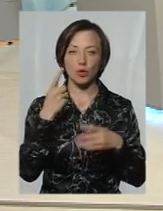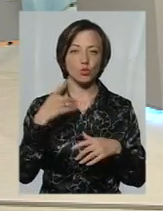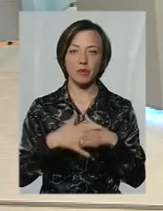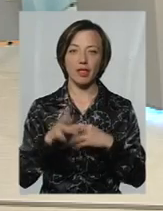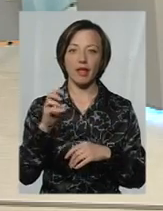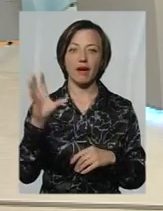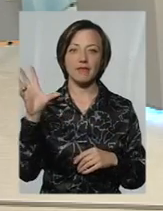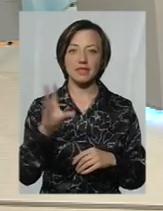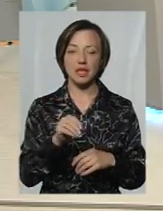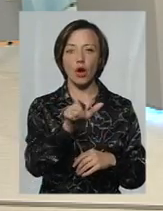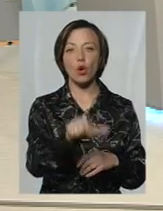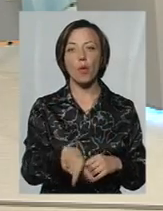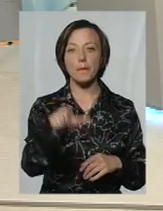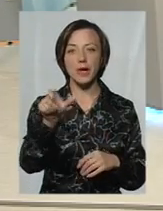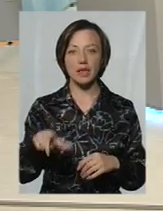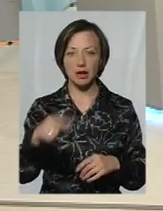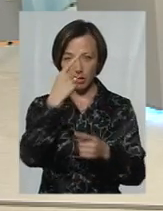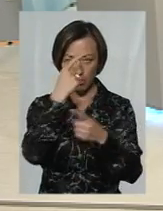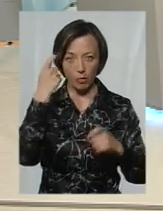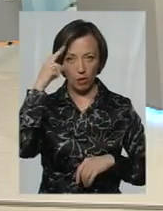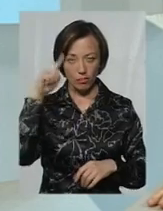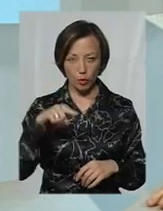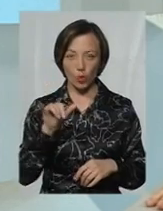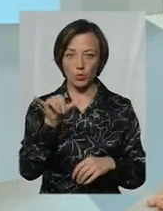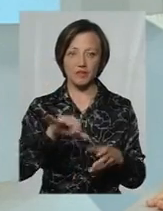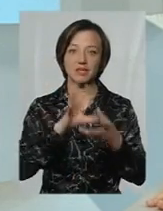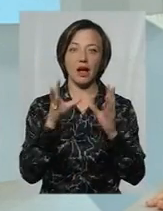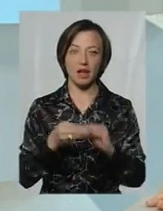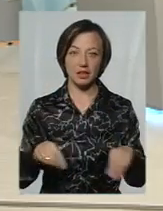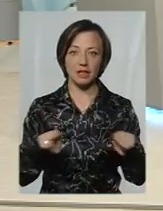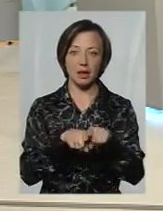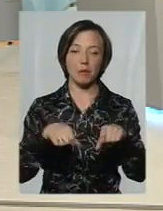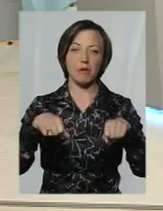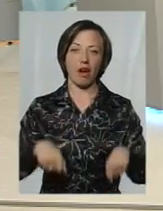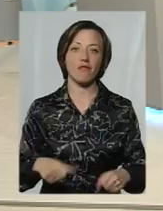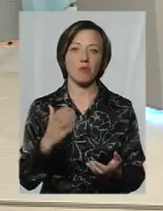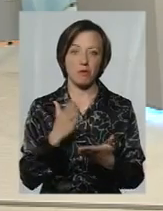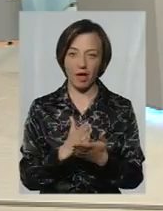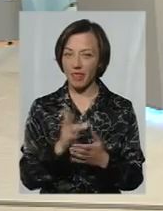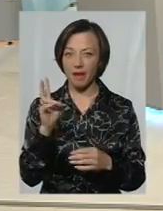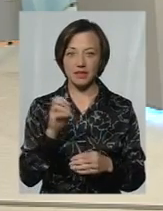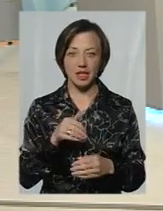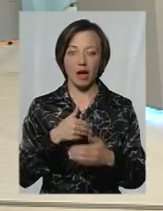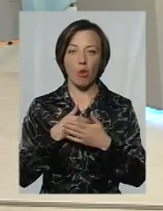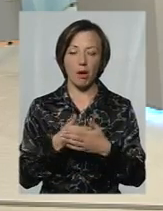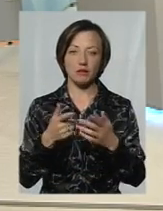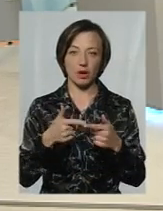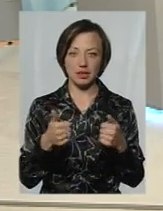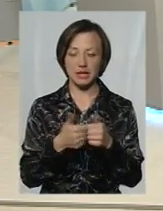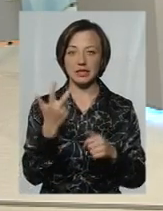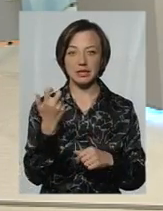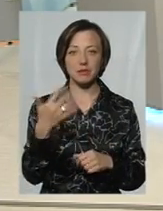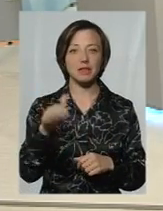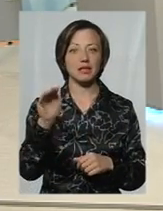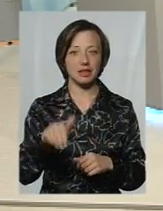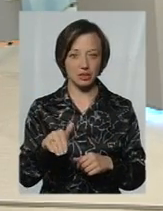всі громадяни проінформовані, що у них є таке право. Не, мабуть, і не всі громадські організації. Так, 350